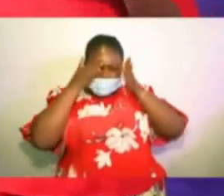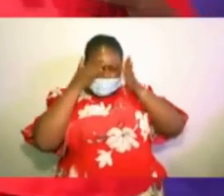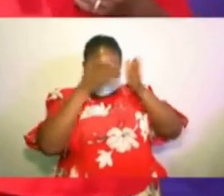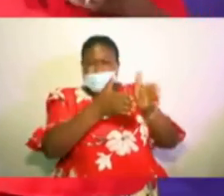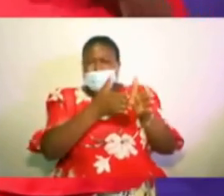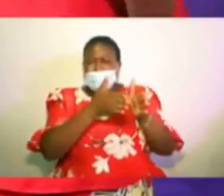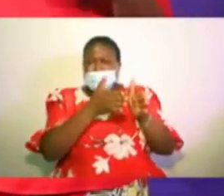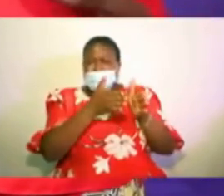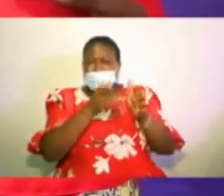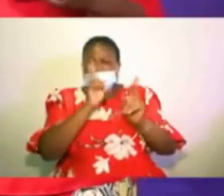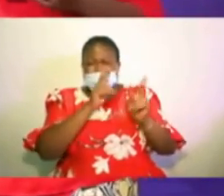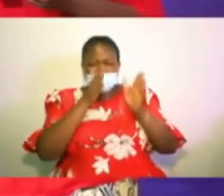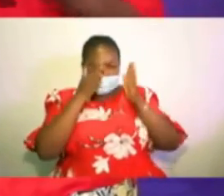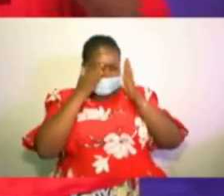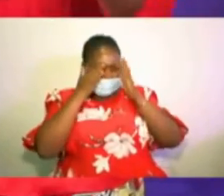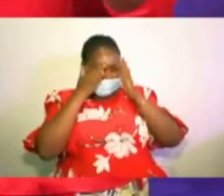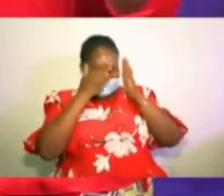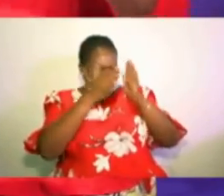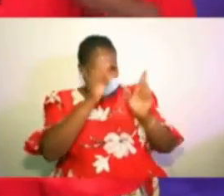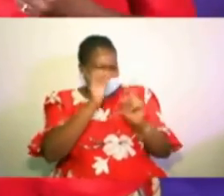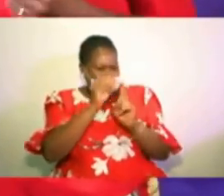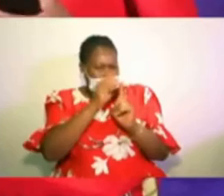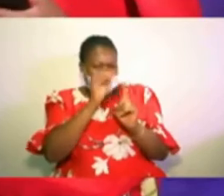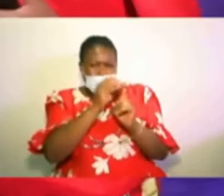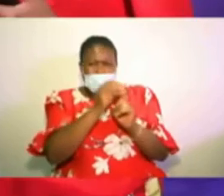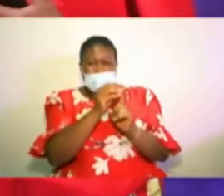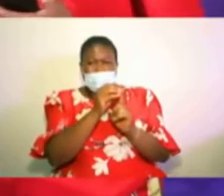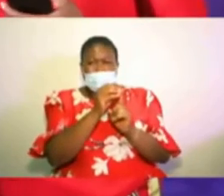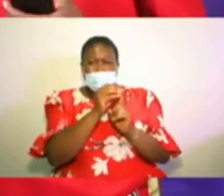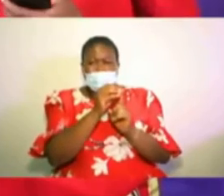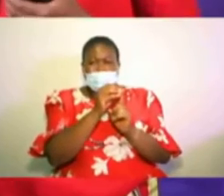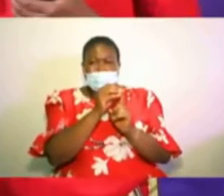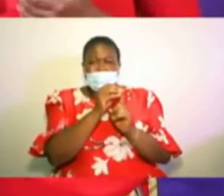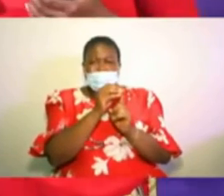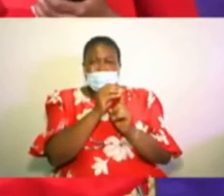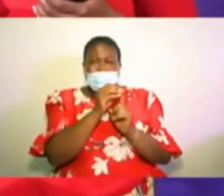qu'il chante, mais le fait qu'il attire leur attention.